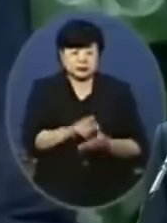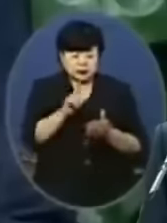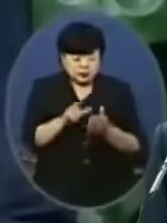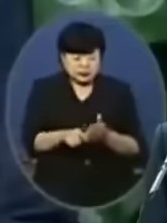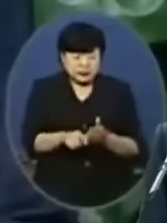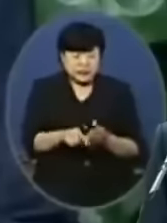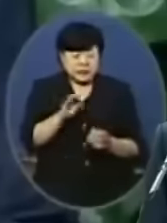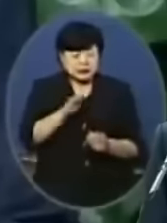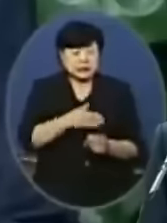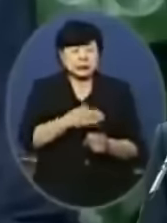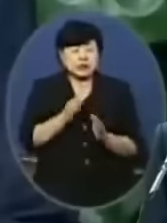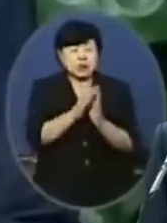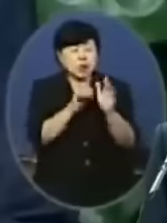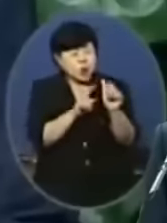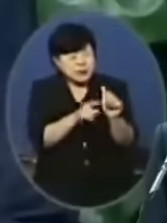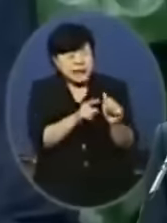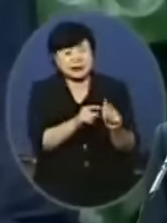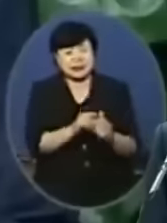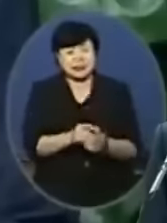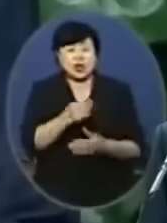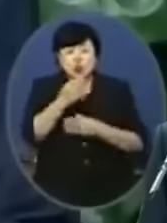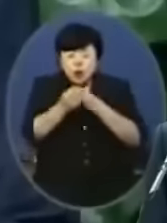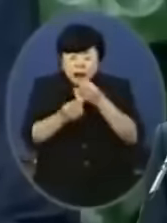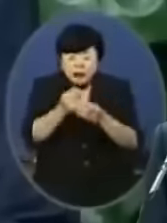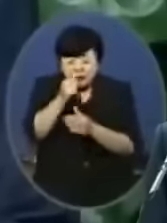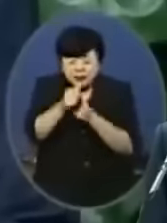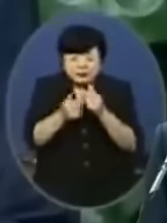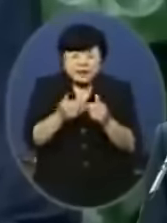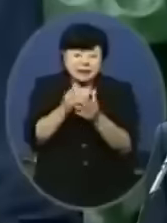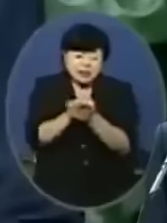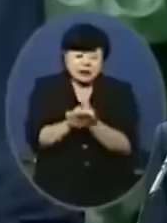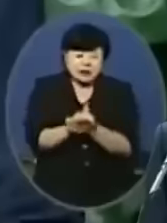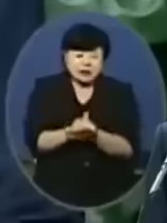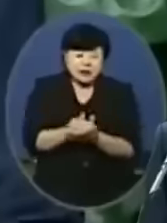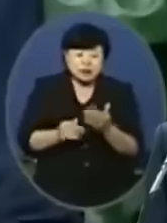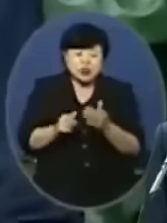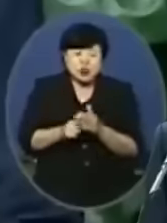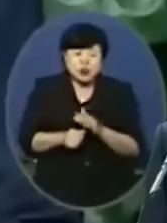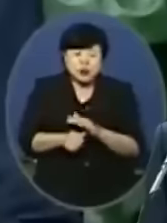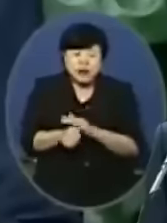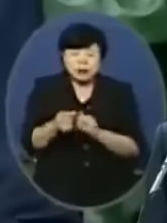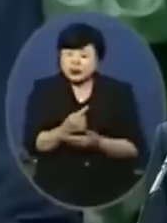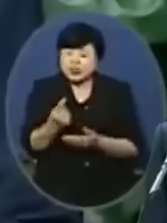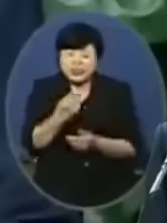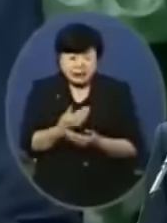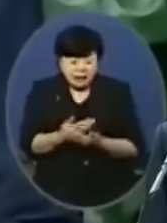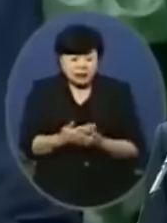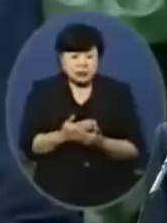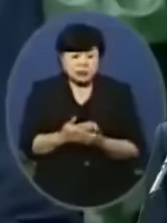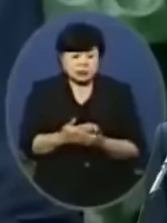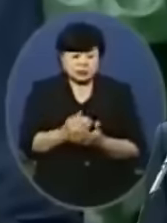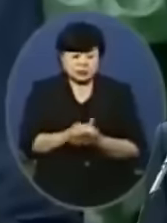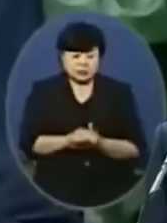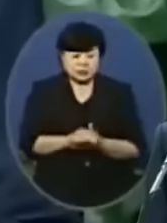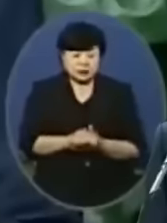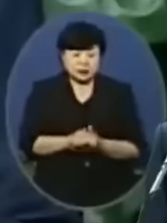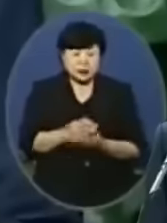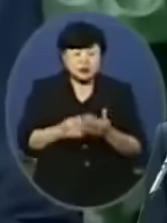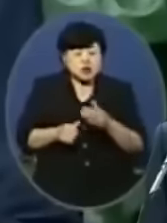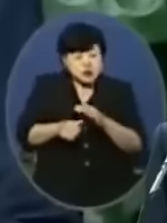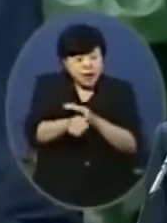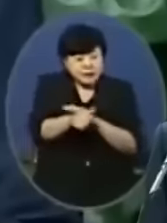그들이 잘못했다고 모세에게 회개하고 하나님께 기도해서 불뱀이 떠나게 해달라고 하니까 모세가 하나님께 기도하니까